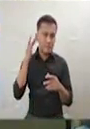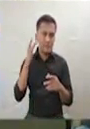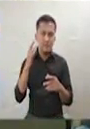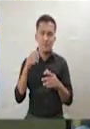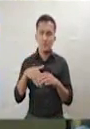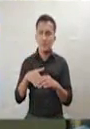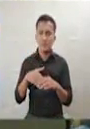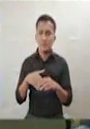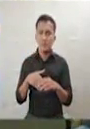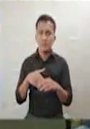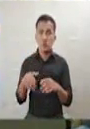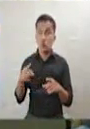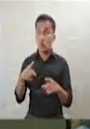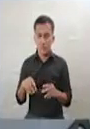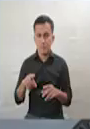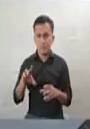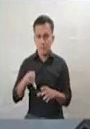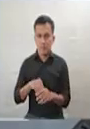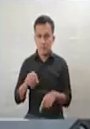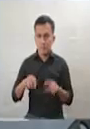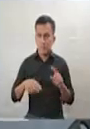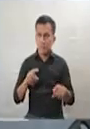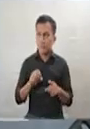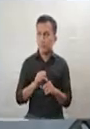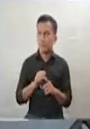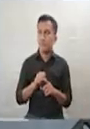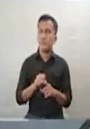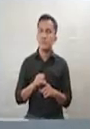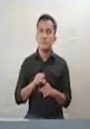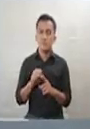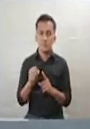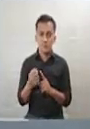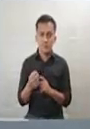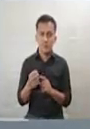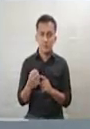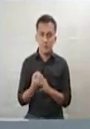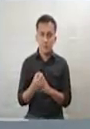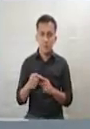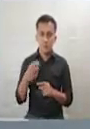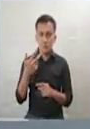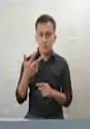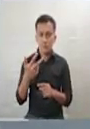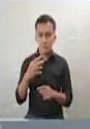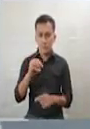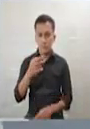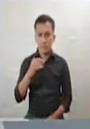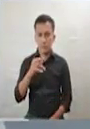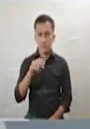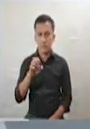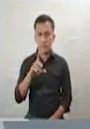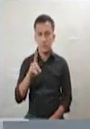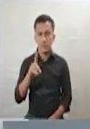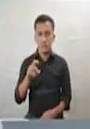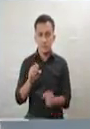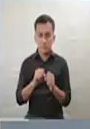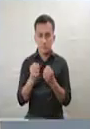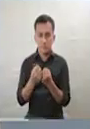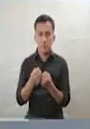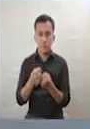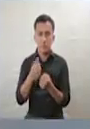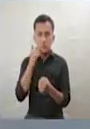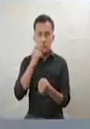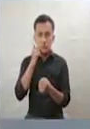Salamat. Sir, yes. Oh. Gusto ko lang ho bigyan din yung tatlong marginalized sector na kadalasan kababaihan po ang